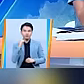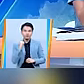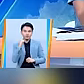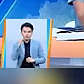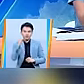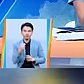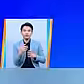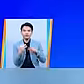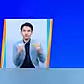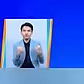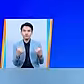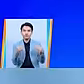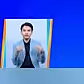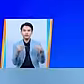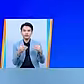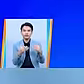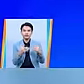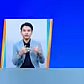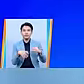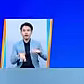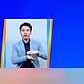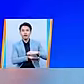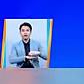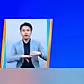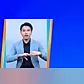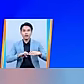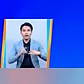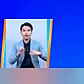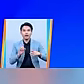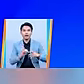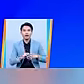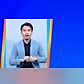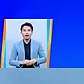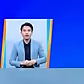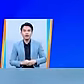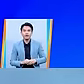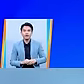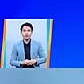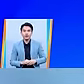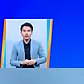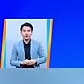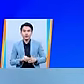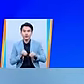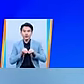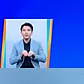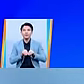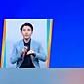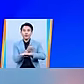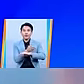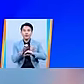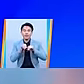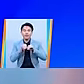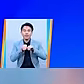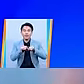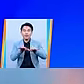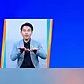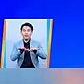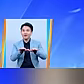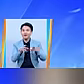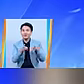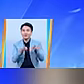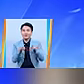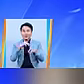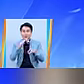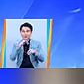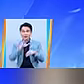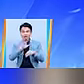ล่าสุดเนี่ยมันมีชุดข้อมูลออกมาบอกว่าทางซัวเนี่ยจะเอาคลิปเนี่ยมาแฉคุณชูวิทย์กลับคุณชูวิทย์บอกว่าอย่าใช้วิธีสกปร